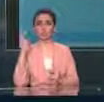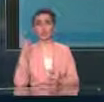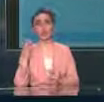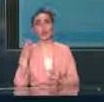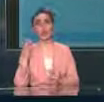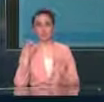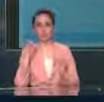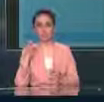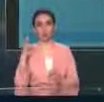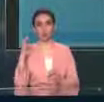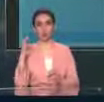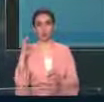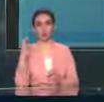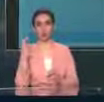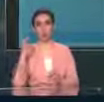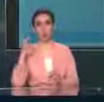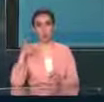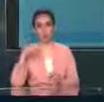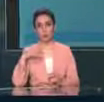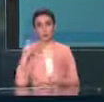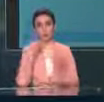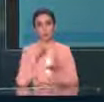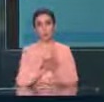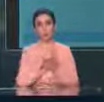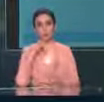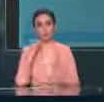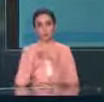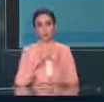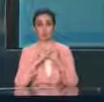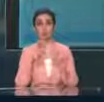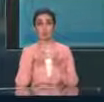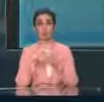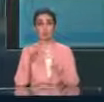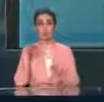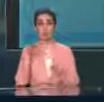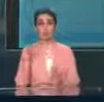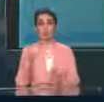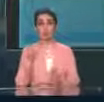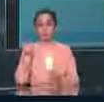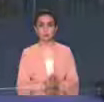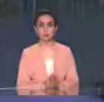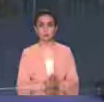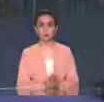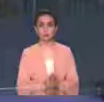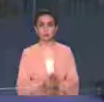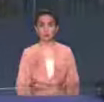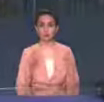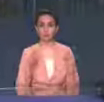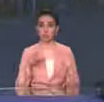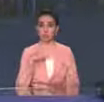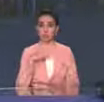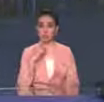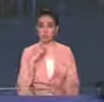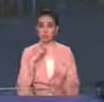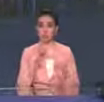мы говорим почти а говоря о должны сказать почти мы говорим плоть это должны сказать платит иногда мы говорим